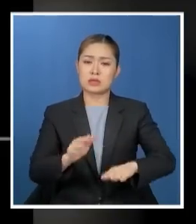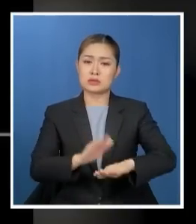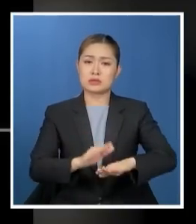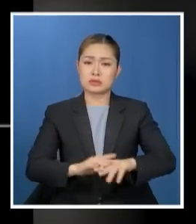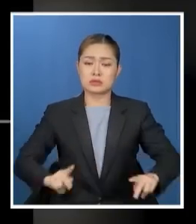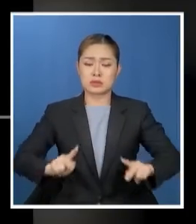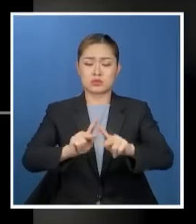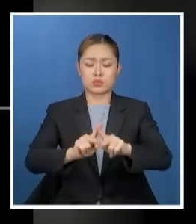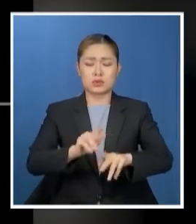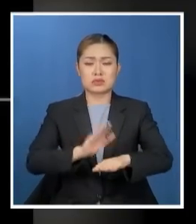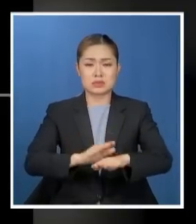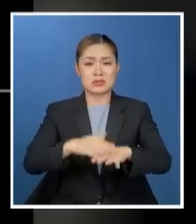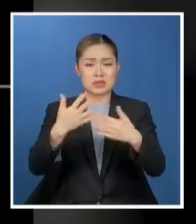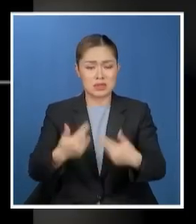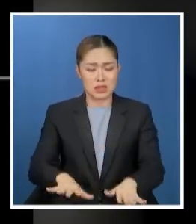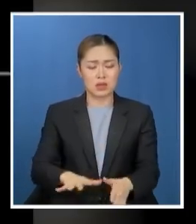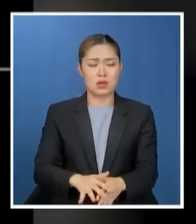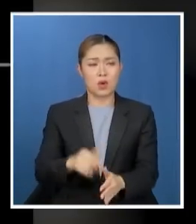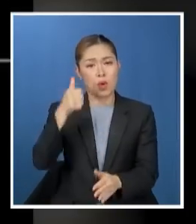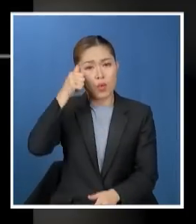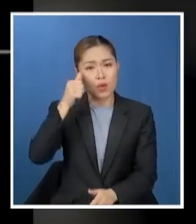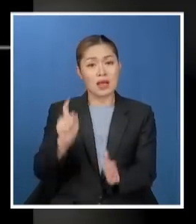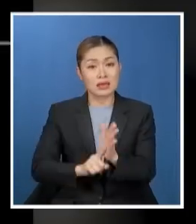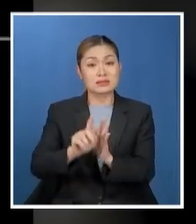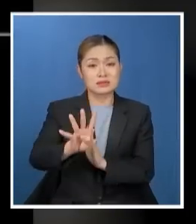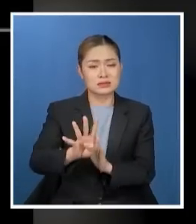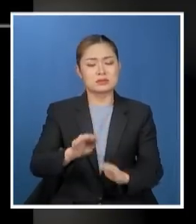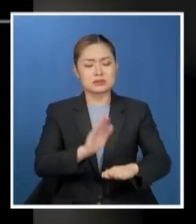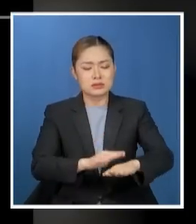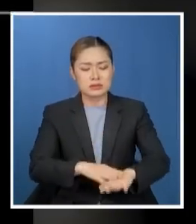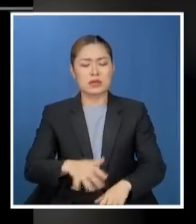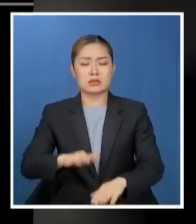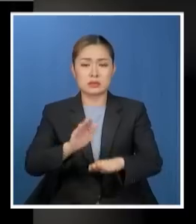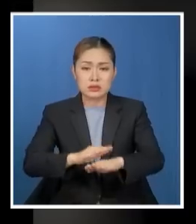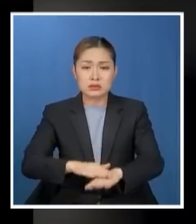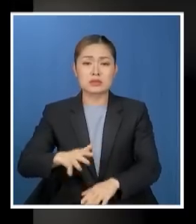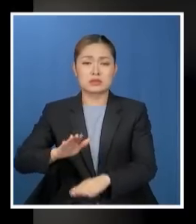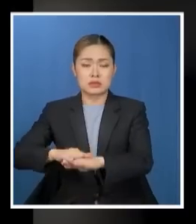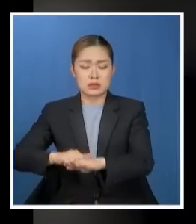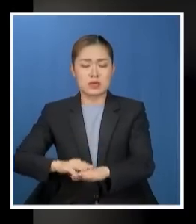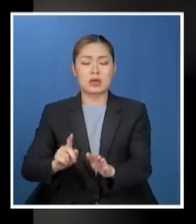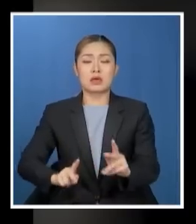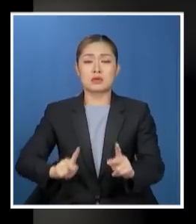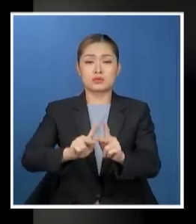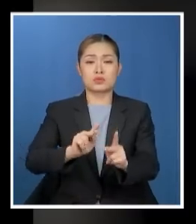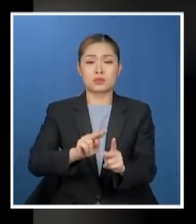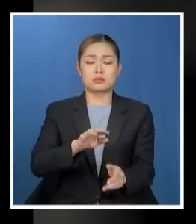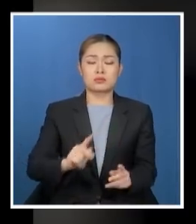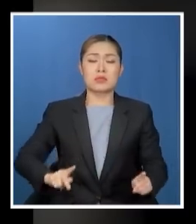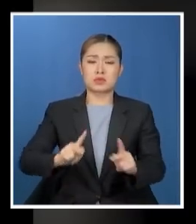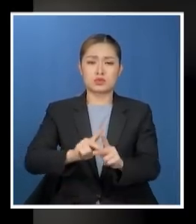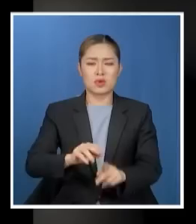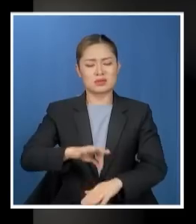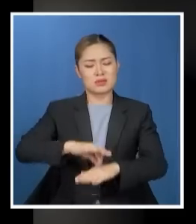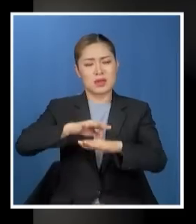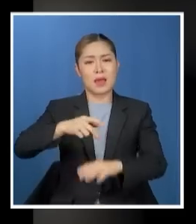งหรือว่าทางชมรมเนี่ยโพสต์เตือนมาแล้วอย่างน้อย4ครั้งนะฮะ4ครั้งแต่ทางกระทรวงสาธารณสุขโดยเฉพาะท่านปลัดเนี่ยเหมือนเต